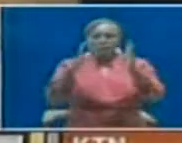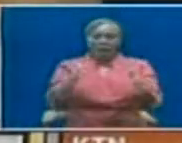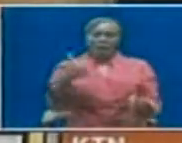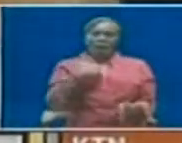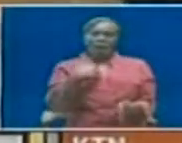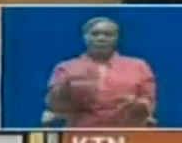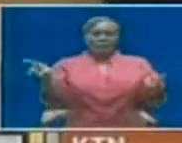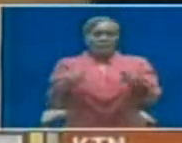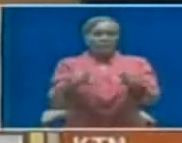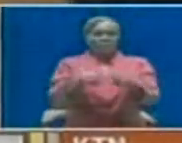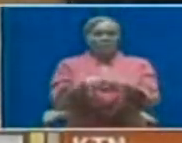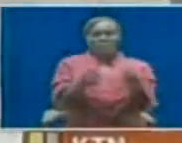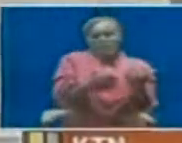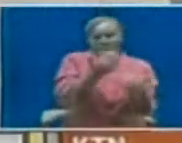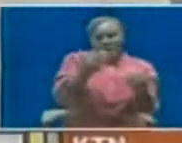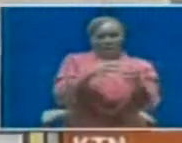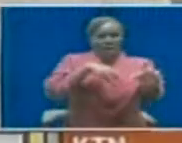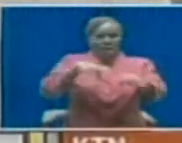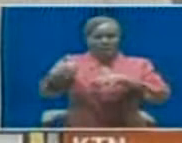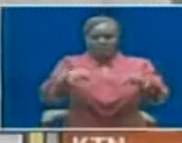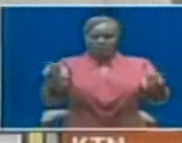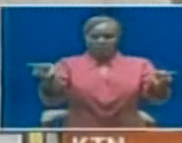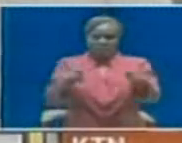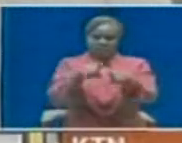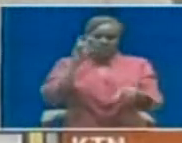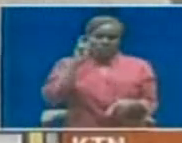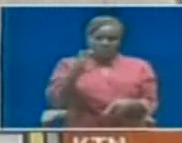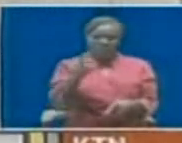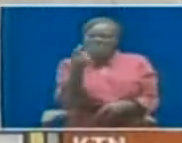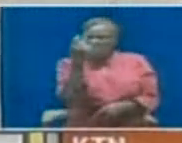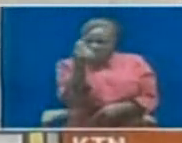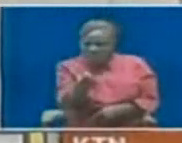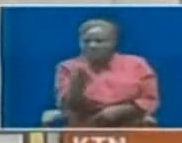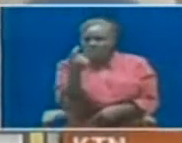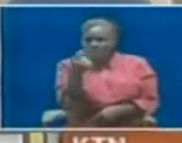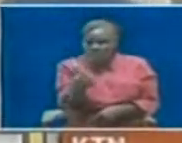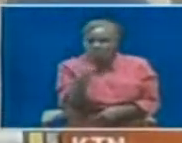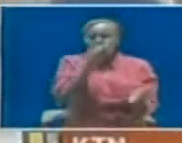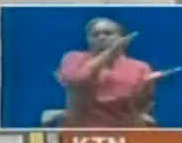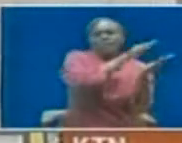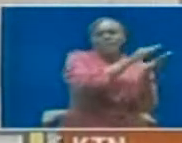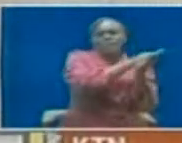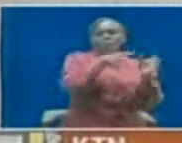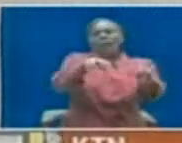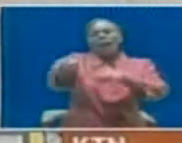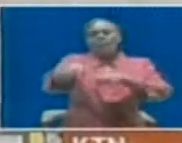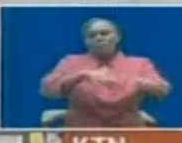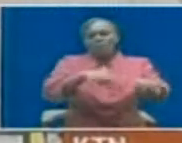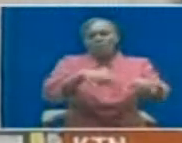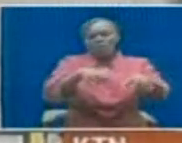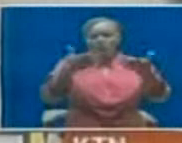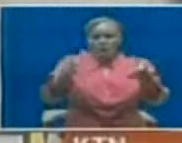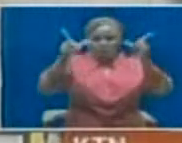tuna wanaolea wanyama. Naona pia kwamba chache sana zinafuga wanyama. Hawa